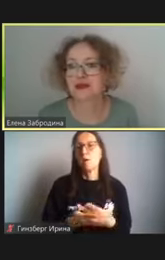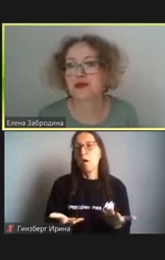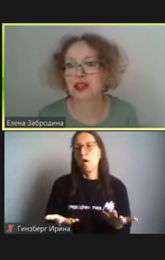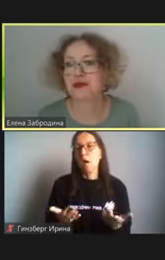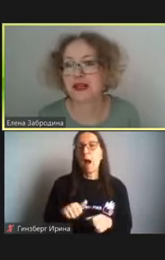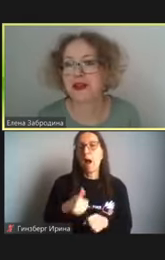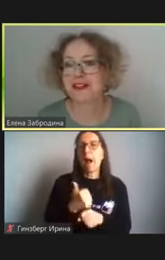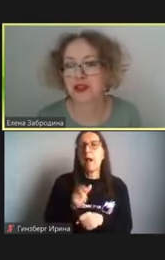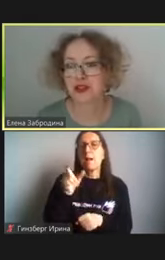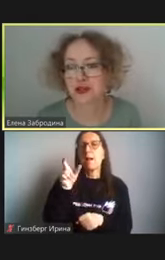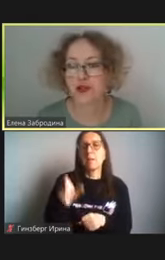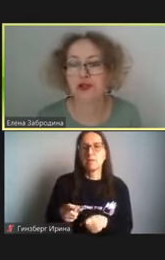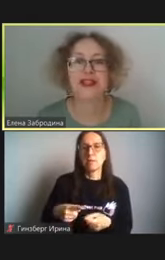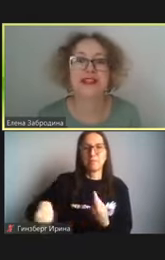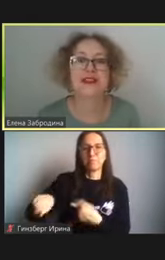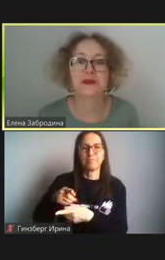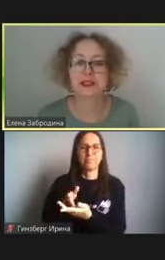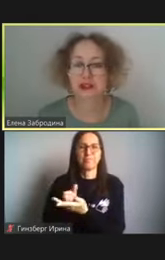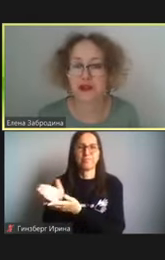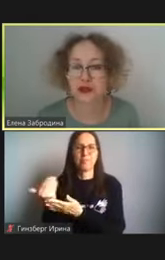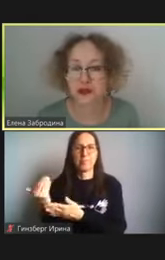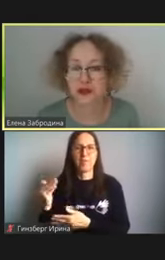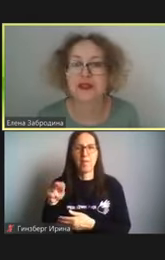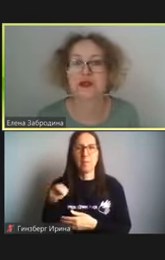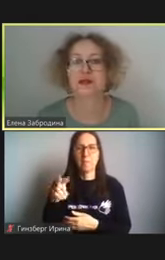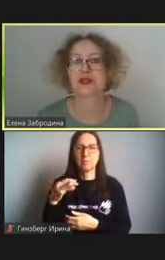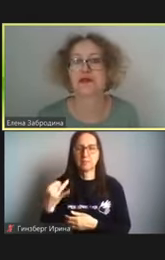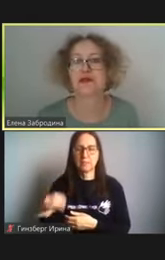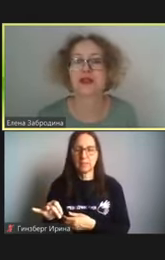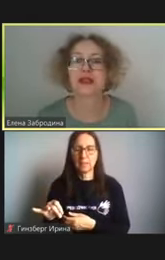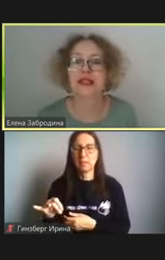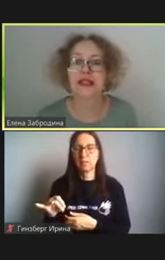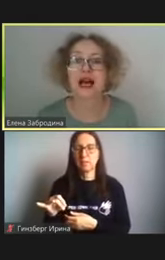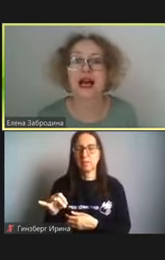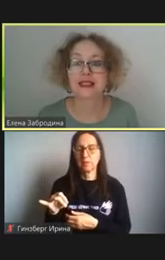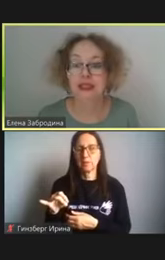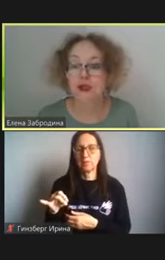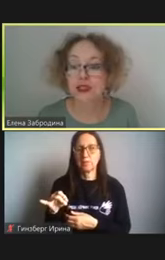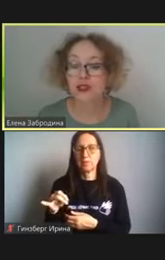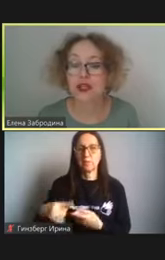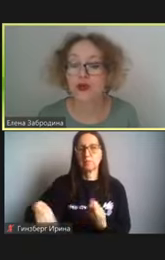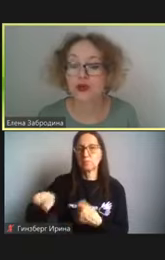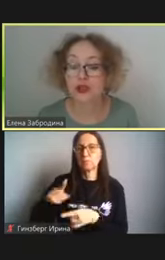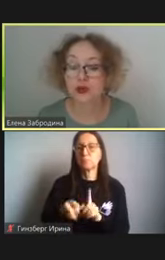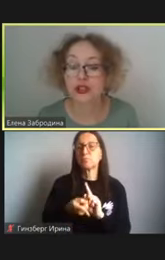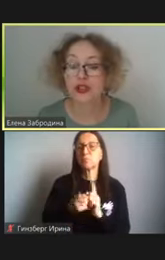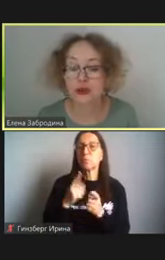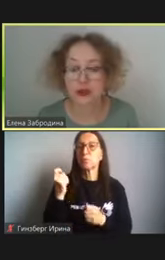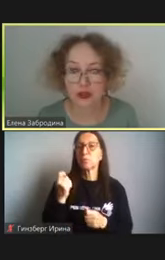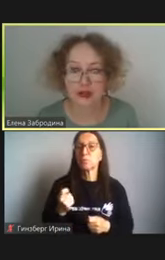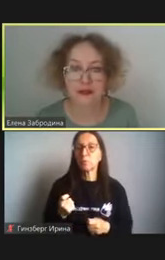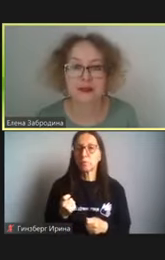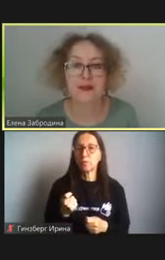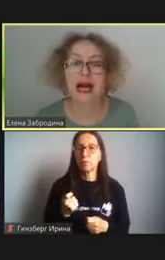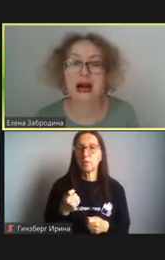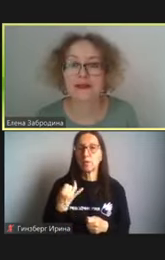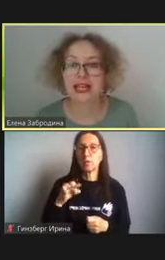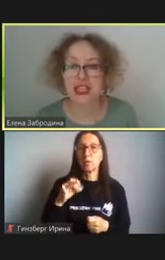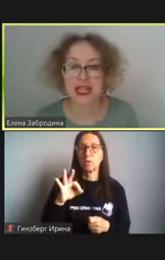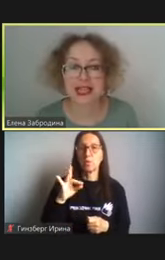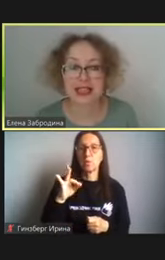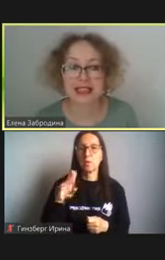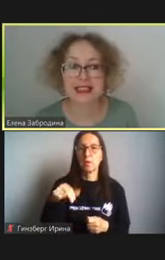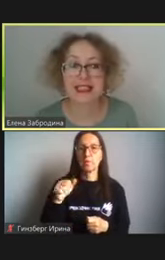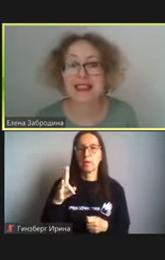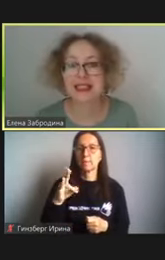лидером вообще вот этой фламандской школы, лидером мастерской Рубенса после его смерти, становится художник Йорданс. В